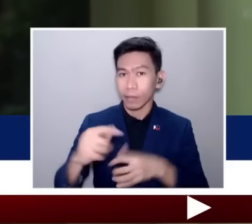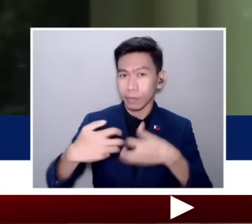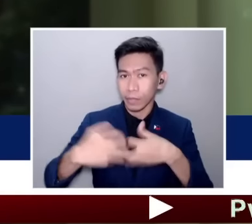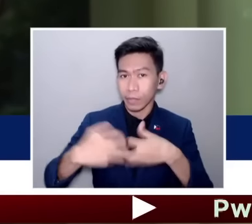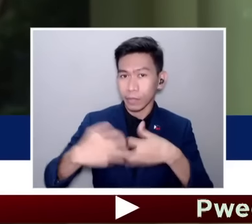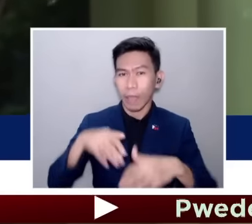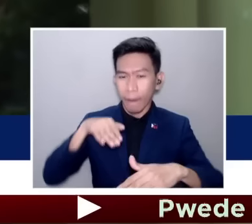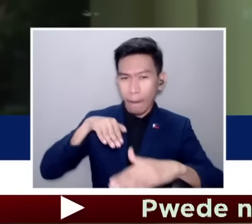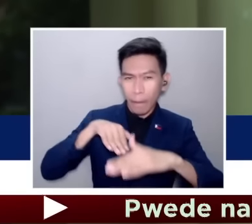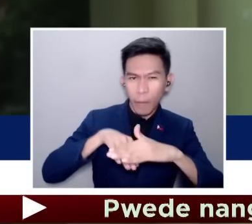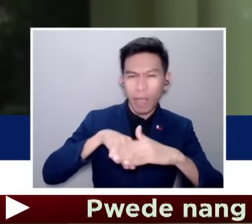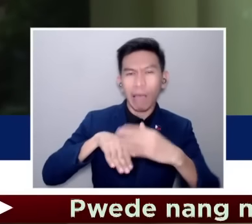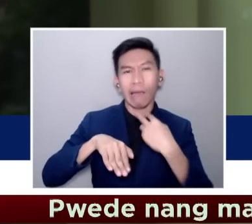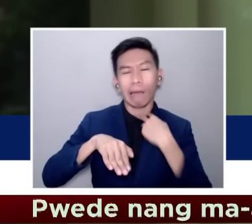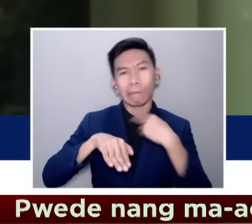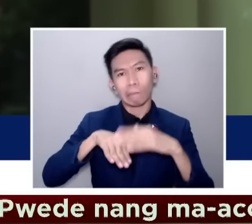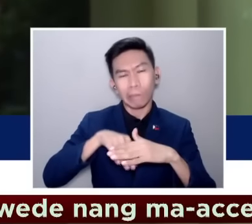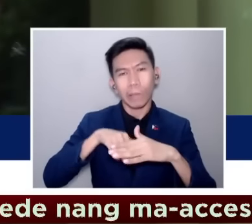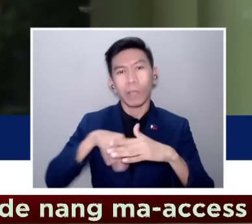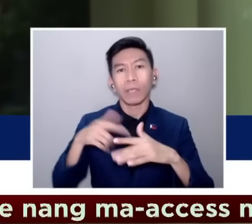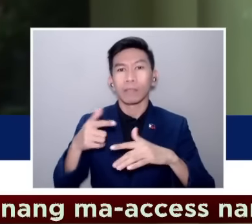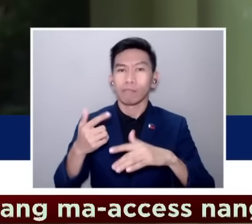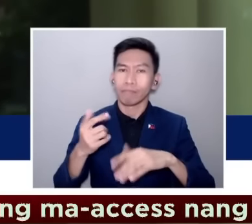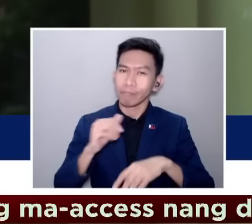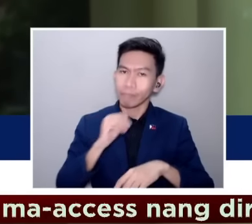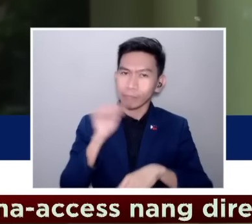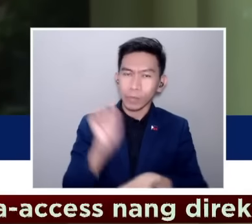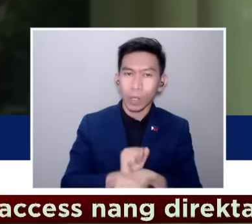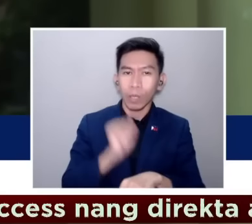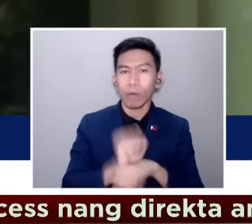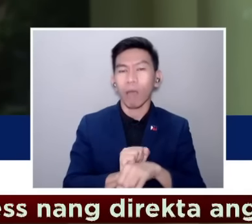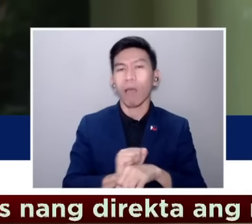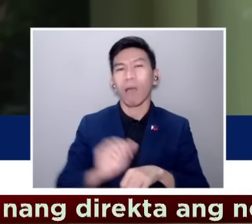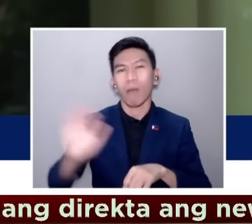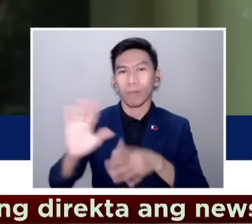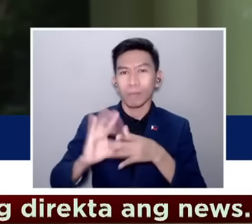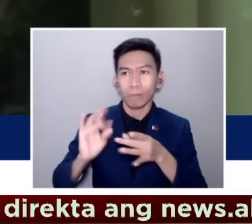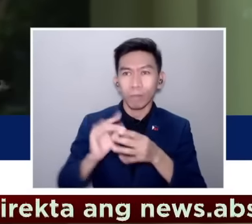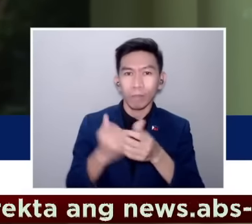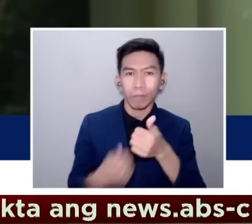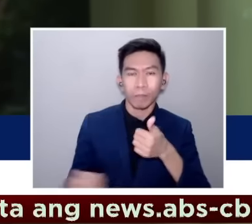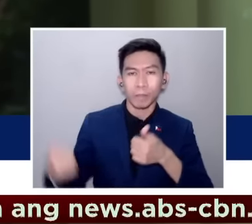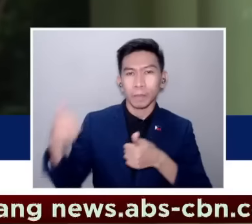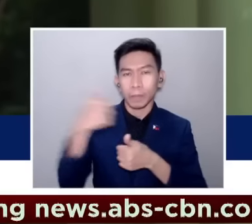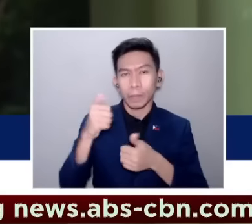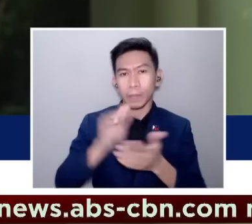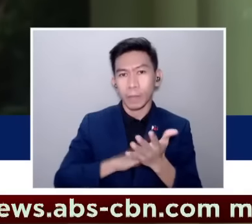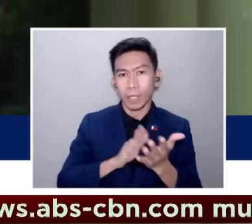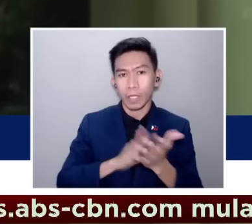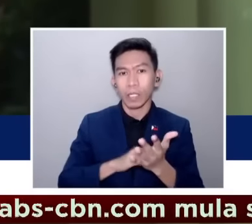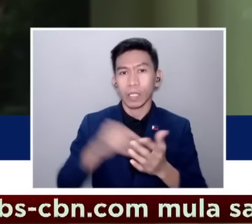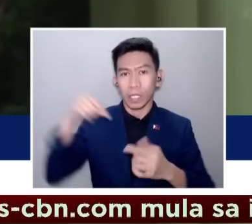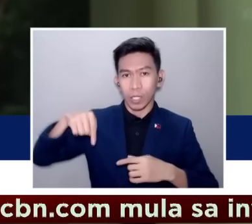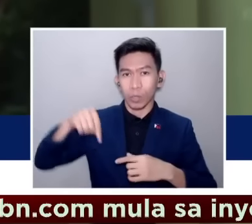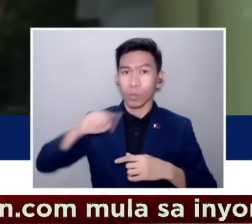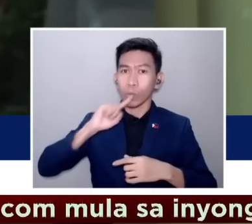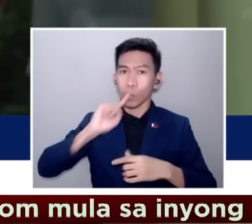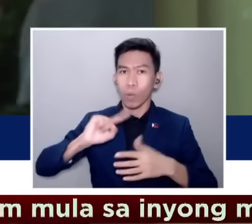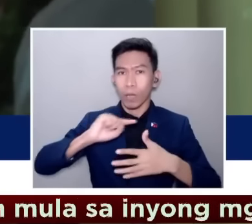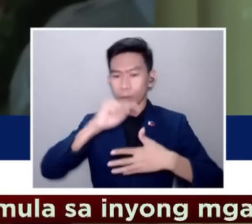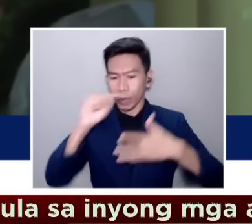ng DepEd Supervisor Officials nitong eskwelahan. At dahil nga panglima sa may pinakamaraming botante